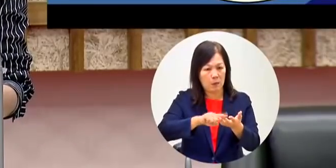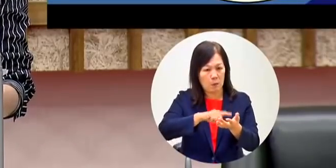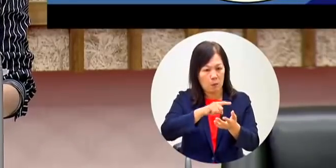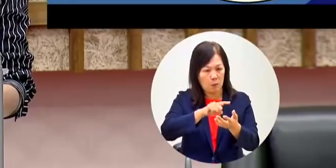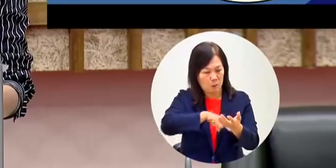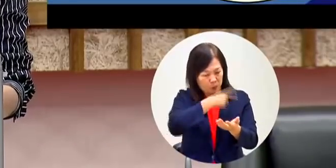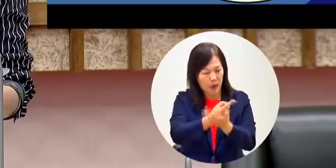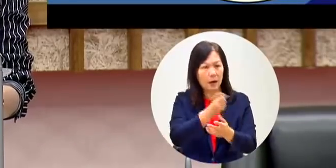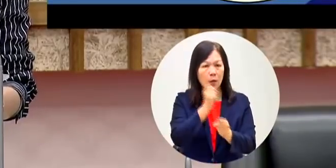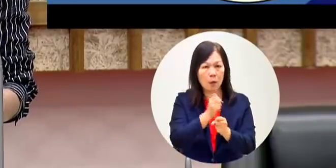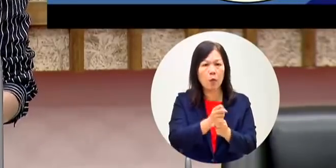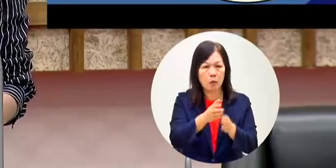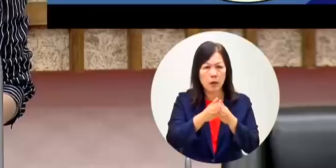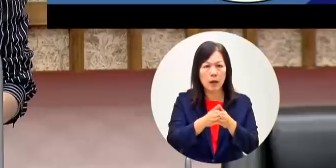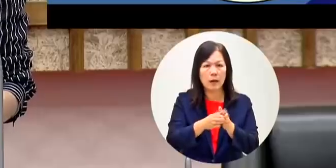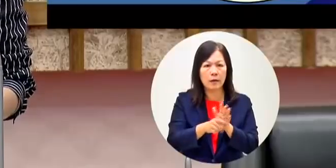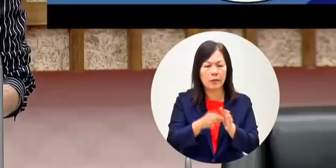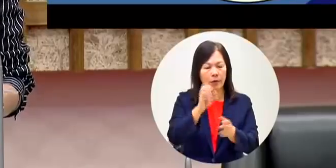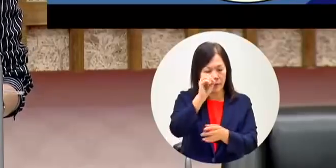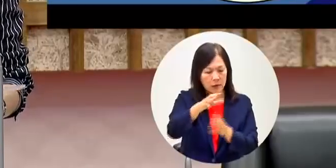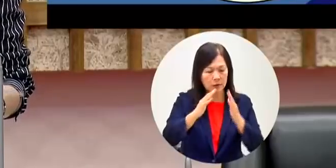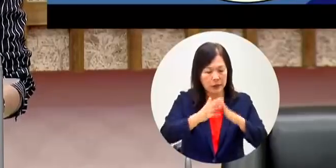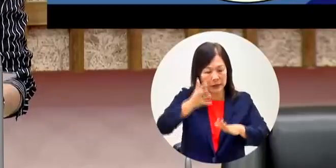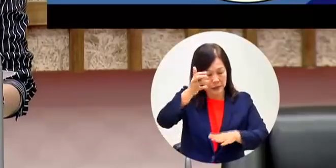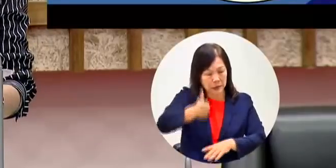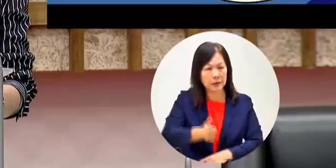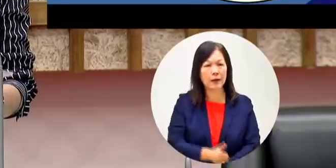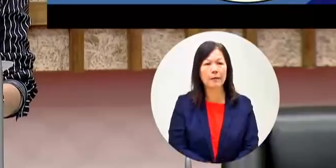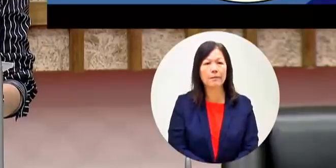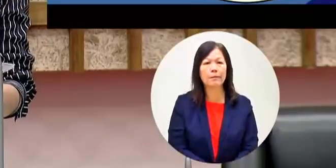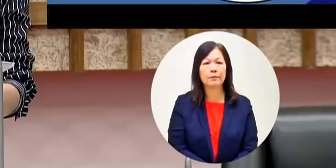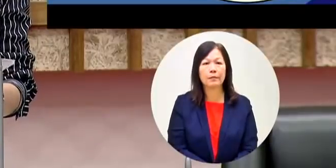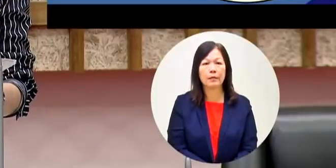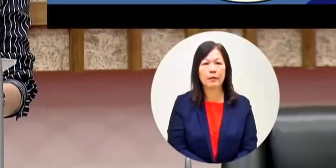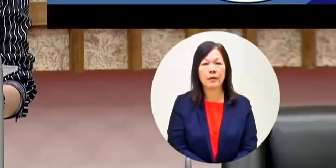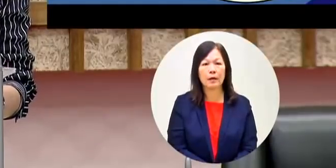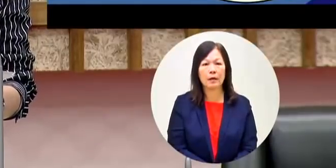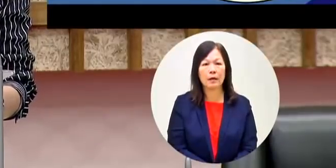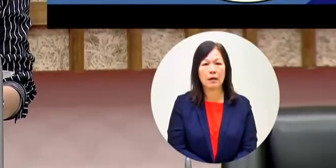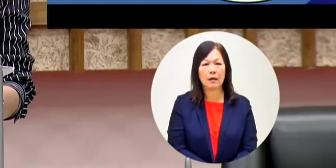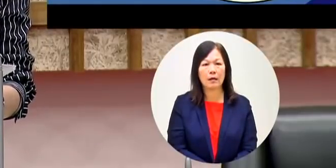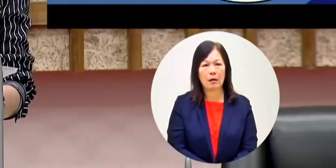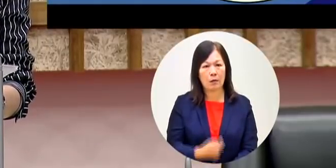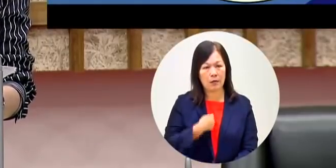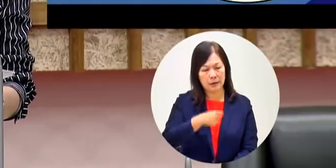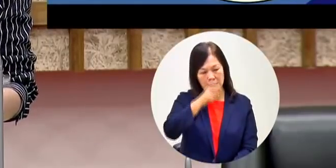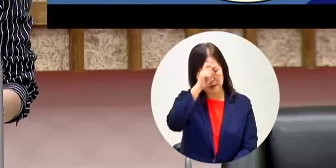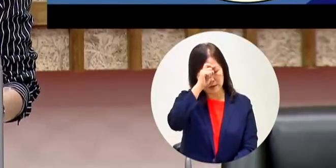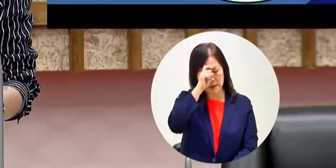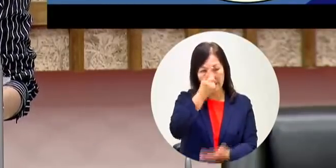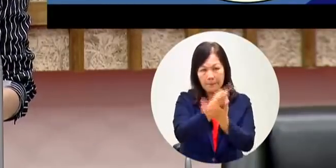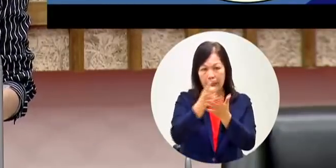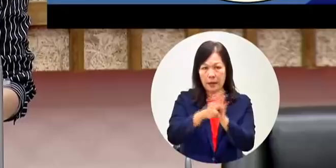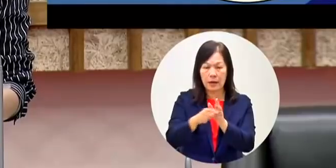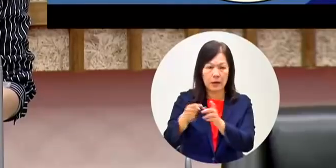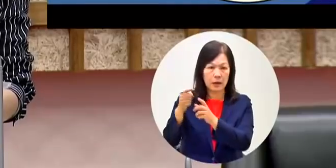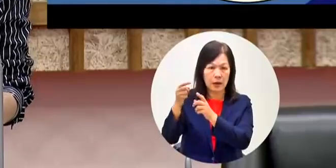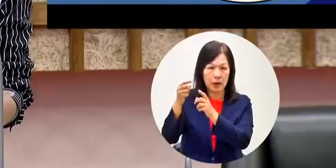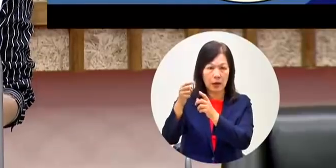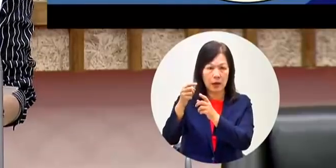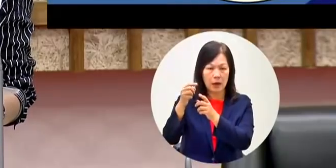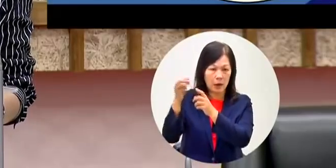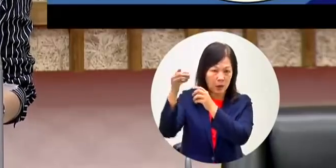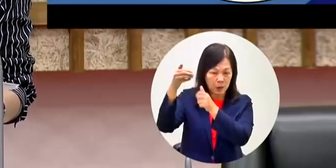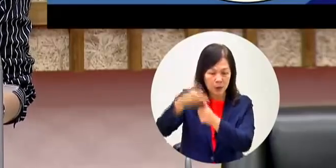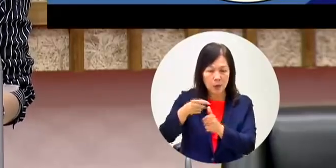市长，那本席也希望呢，所有我们在座续任的政务事务的首长，一定要